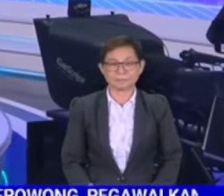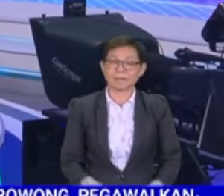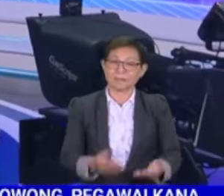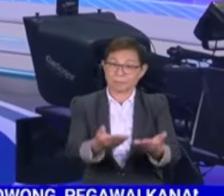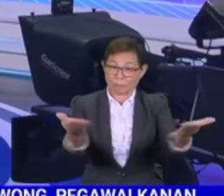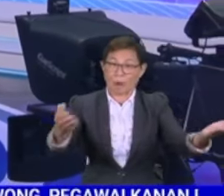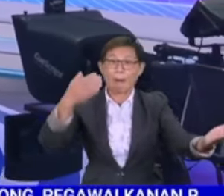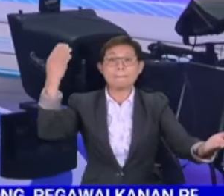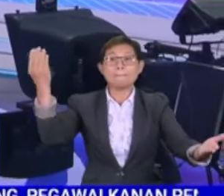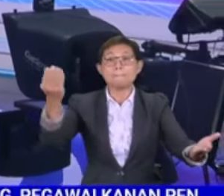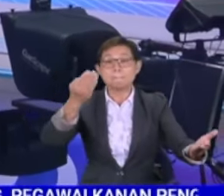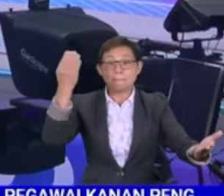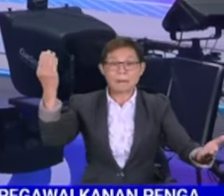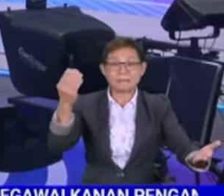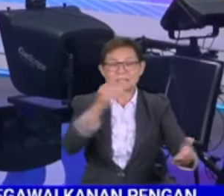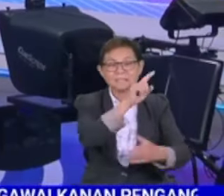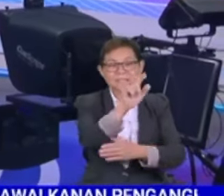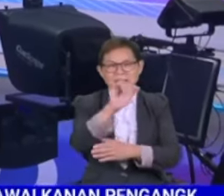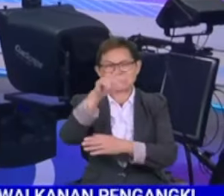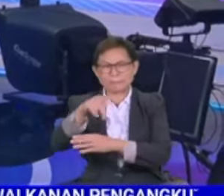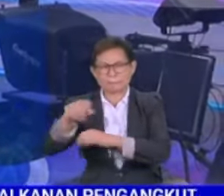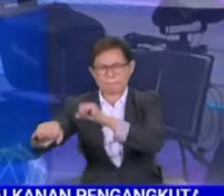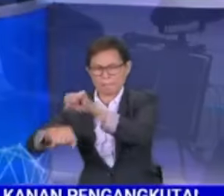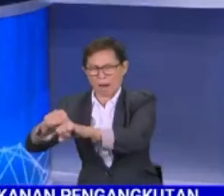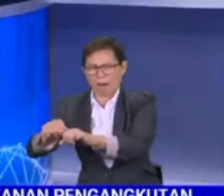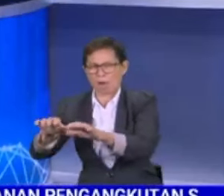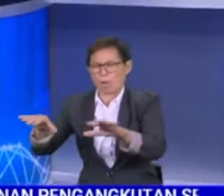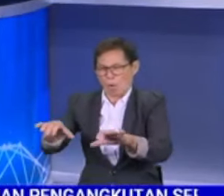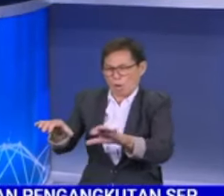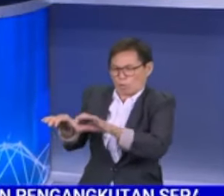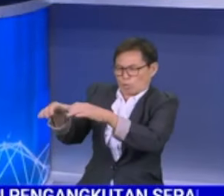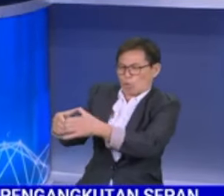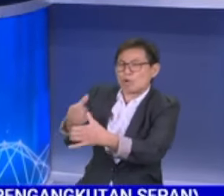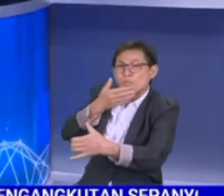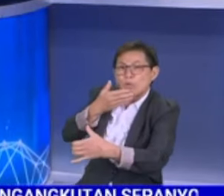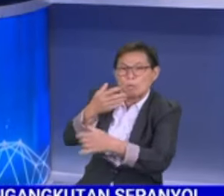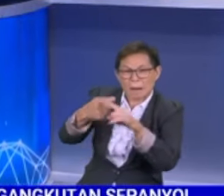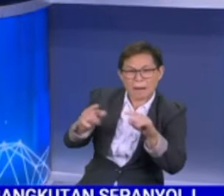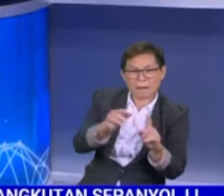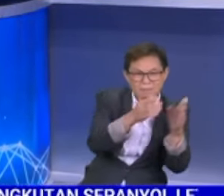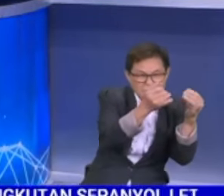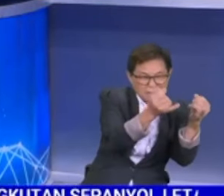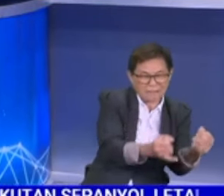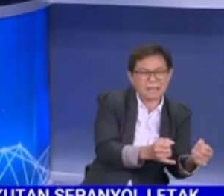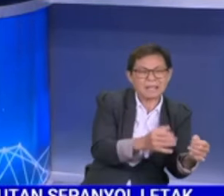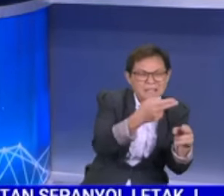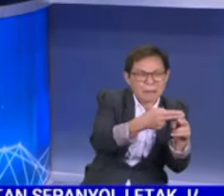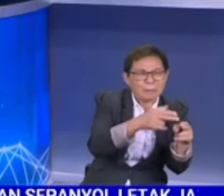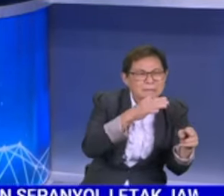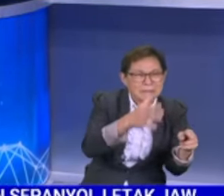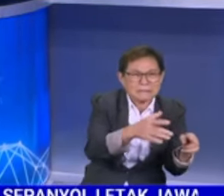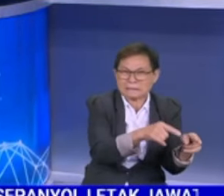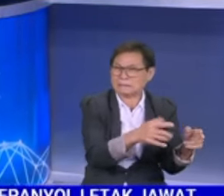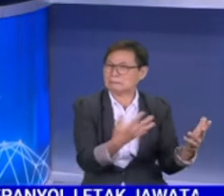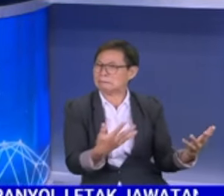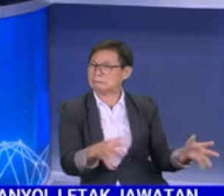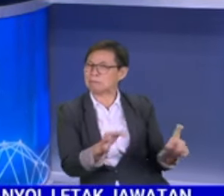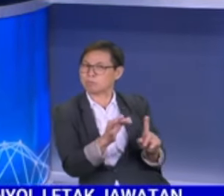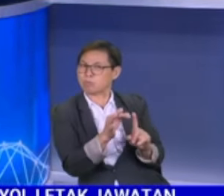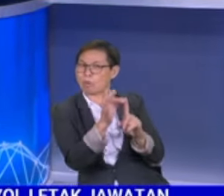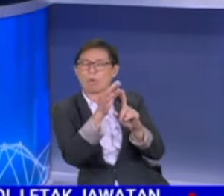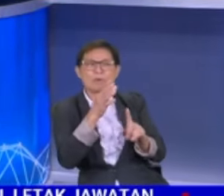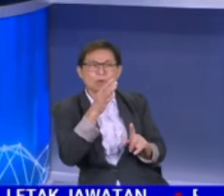Saudara, biasanya aktiviti zip bike dilakukan golongan muda. Tapi lain pula pada insan bergelar nenek ini. Ya, seorang nenek